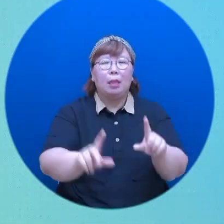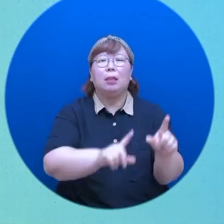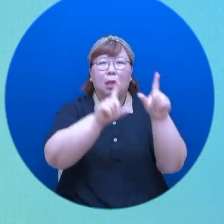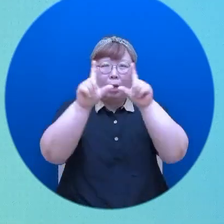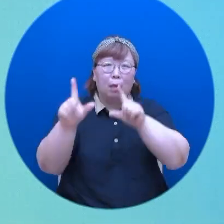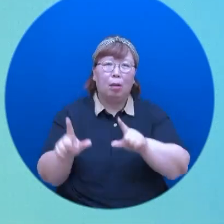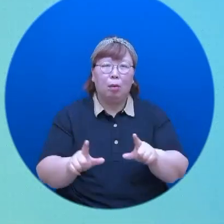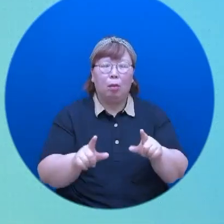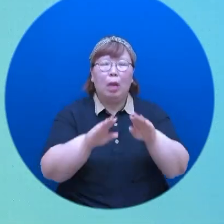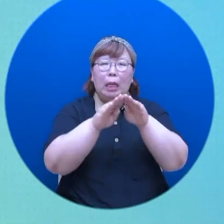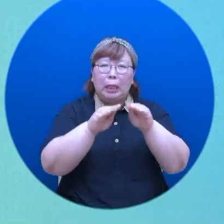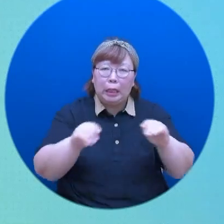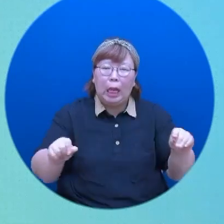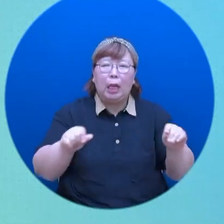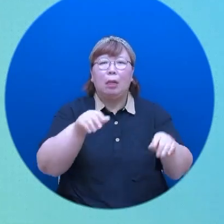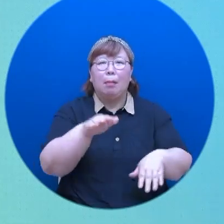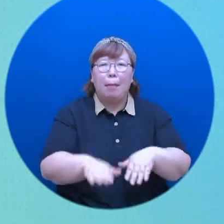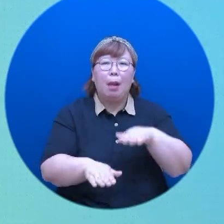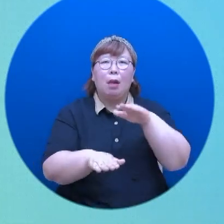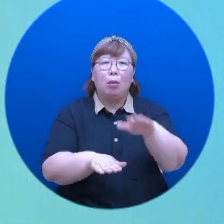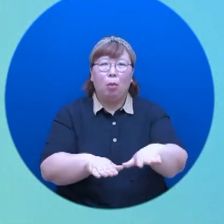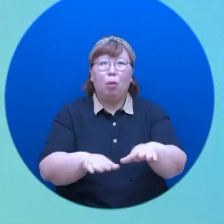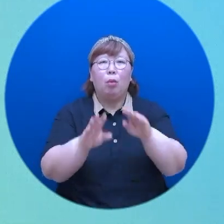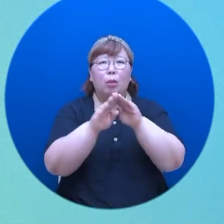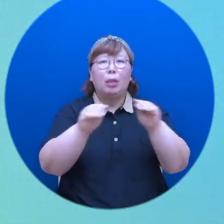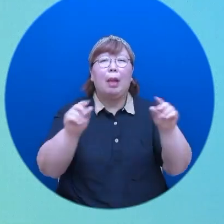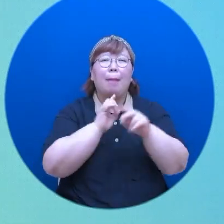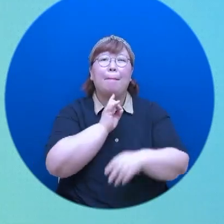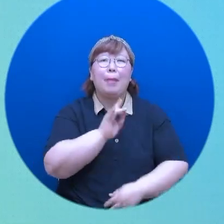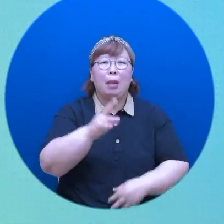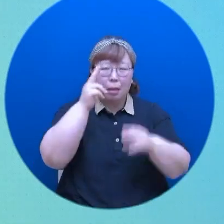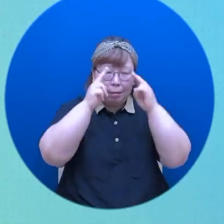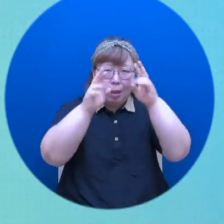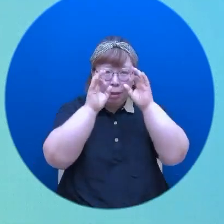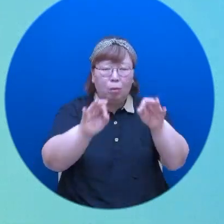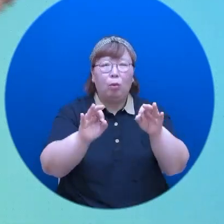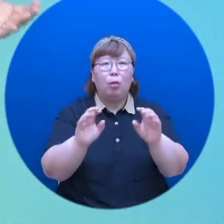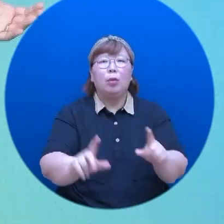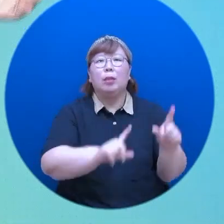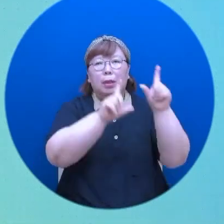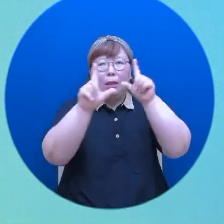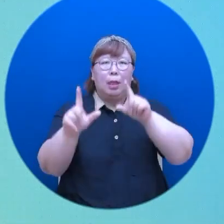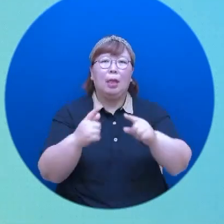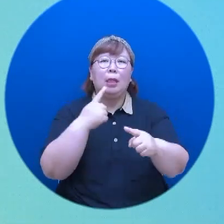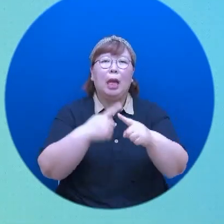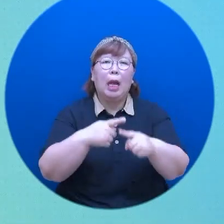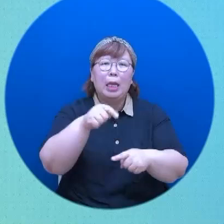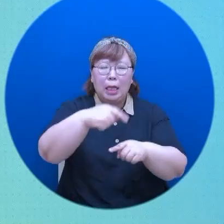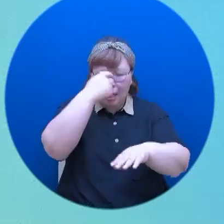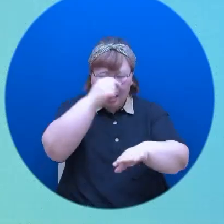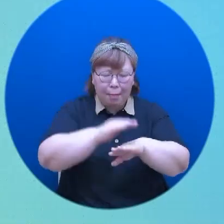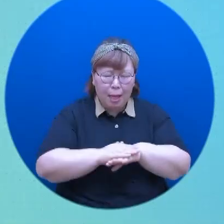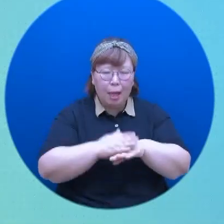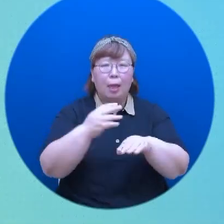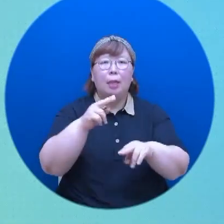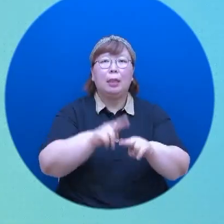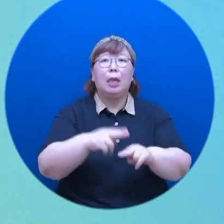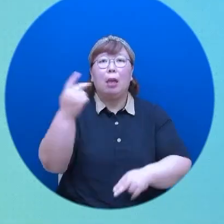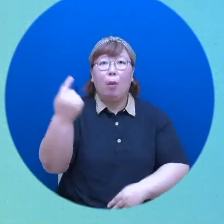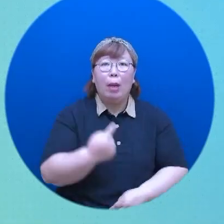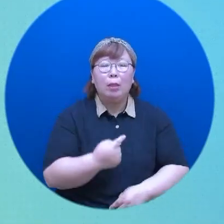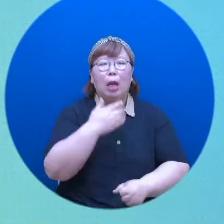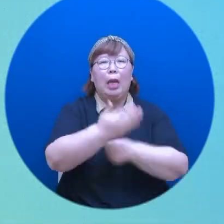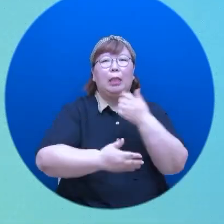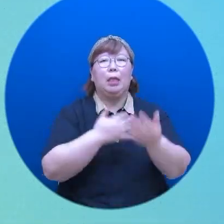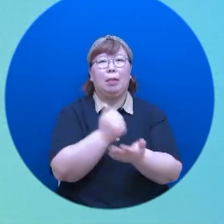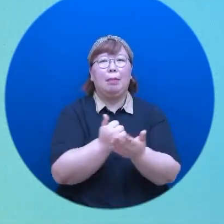땅을 디디고 이 땅만 보며 살아가다가 이 예배 자리에 와서 하나님의